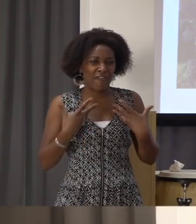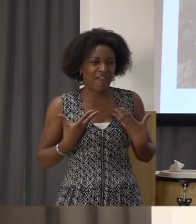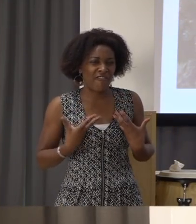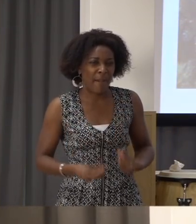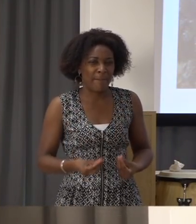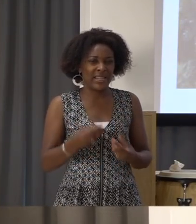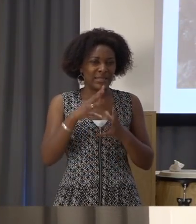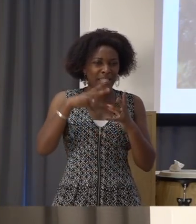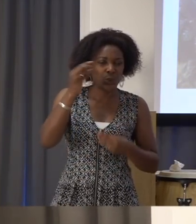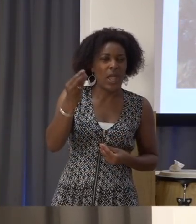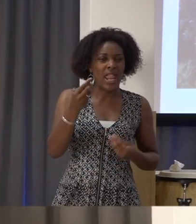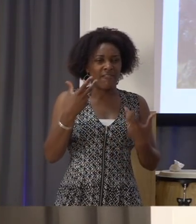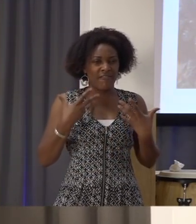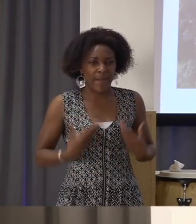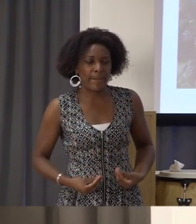physiquement.